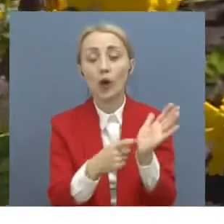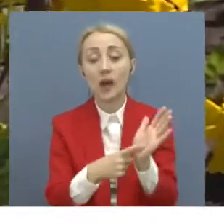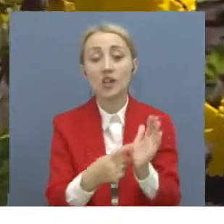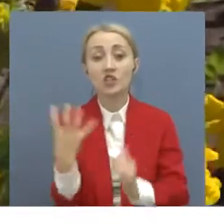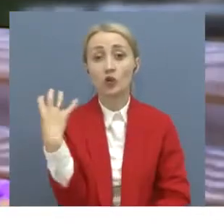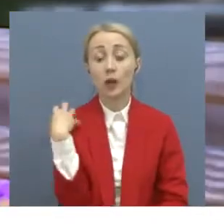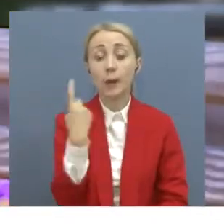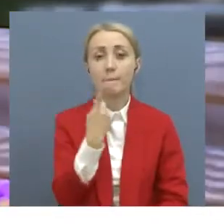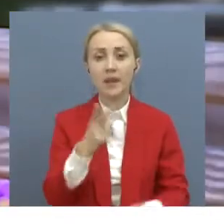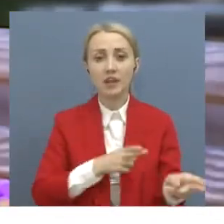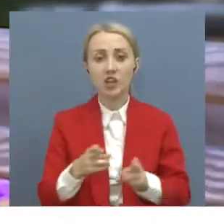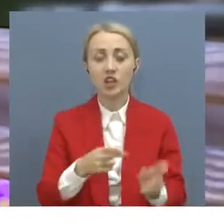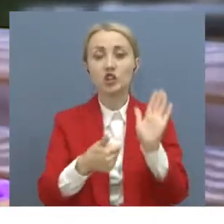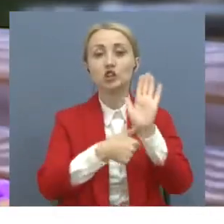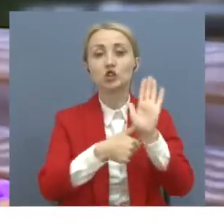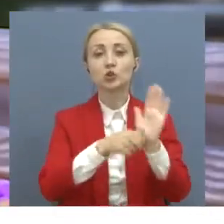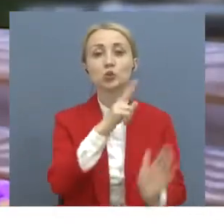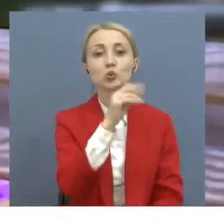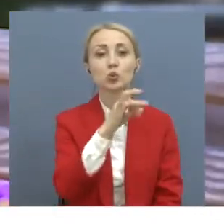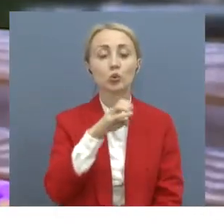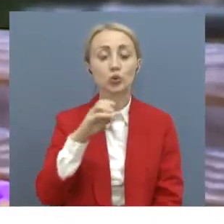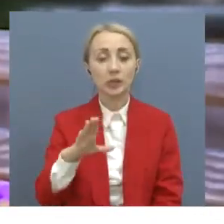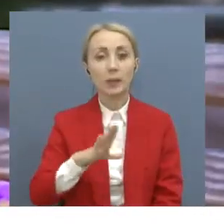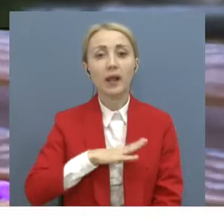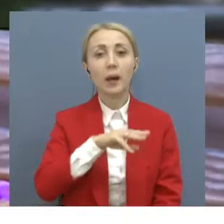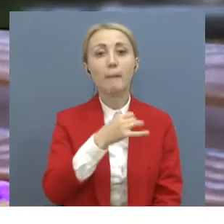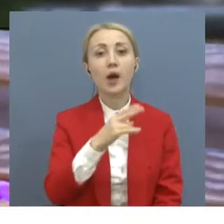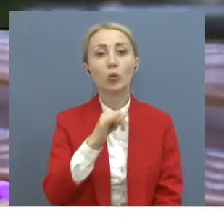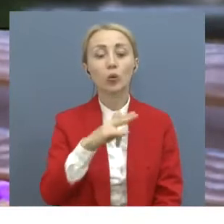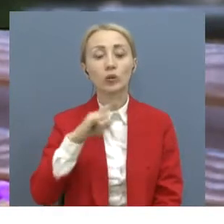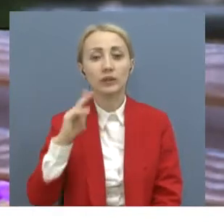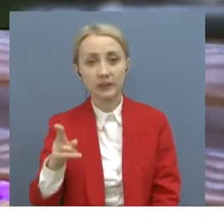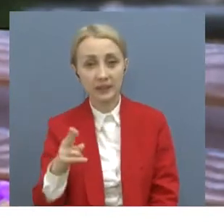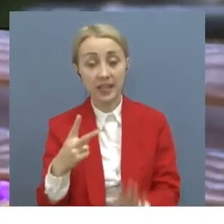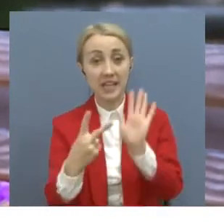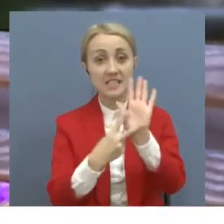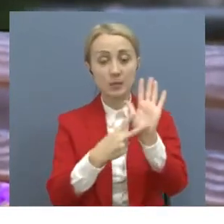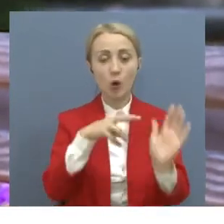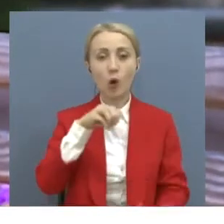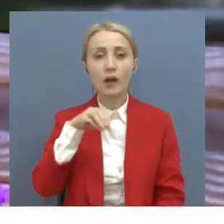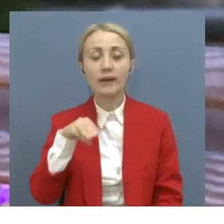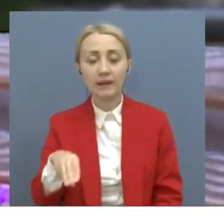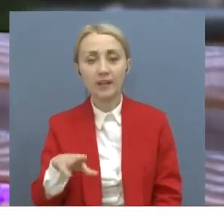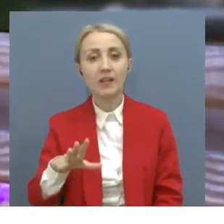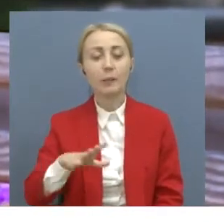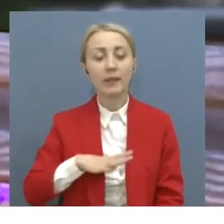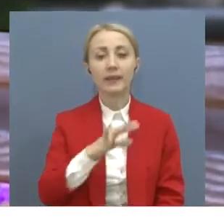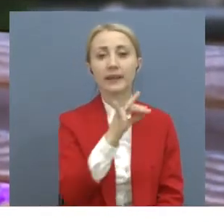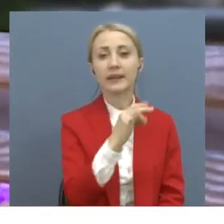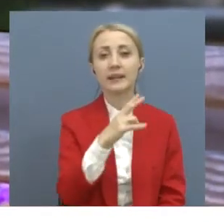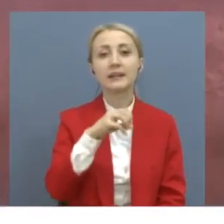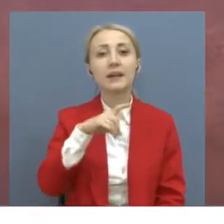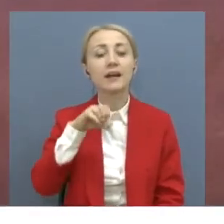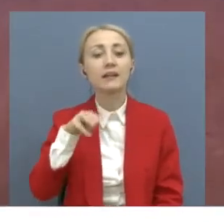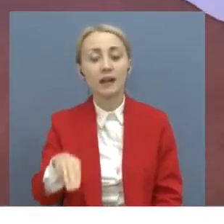операция жасайды. Конечно, наша область по әрине, біздің облыс материалдық техникалық база жағынан басқа өңірлерден